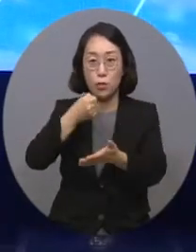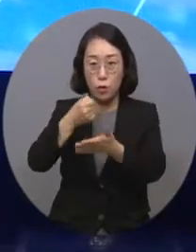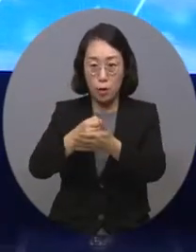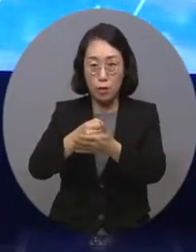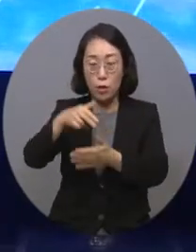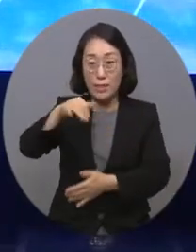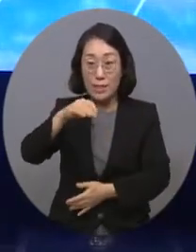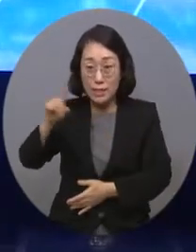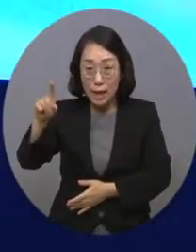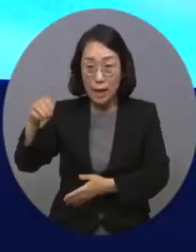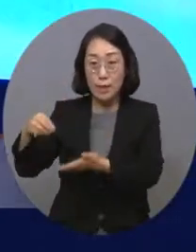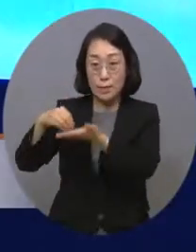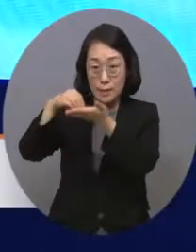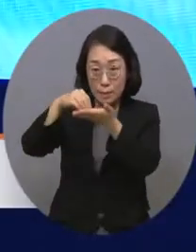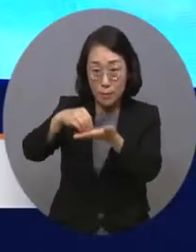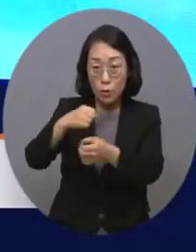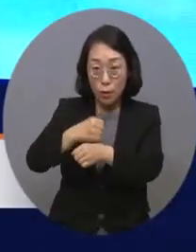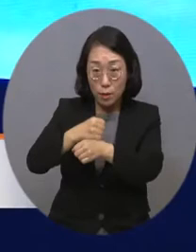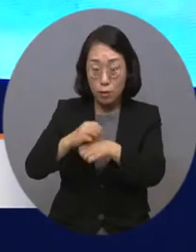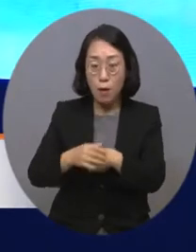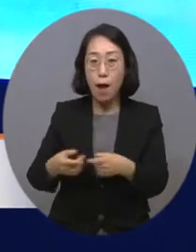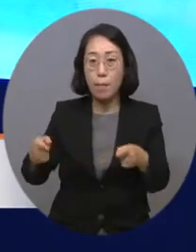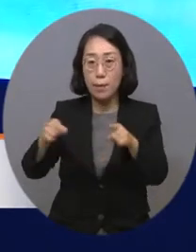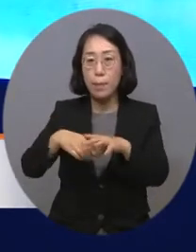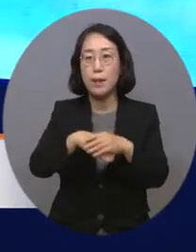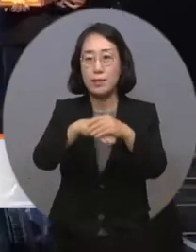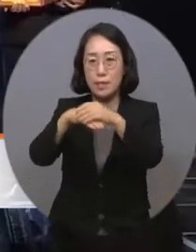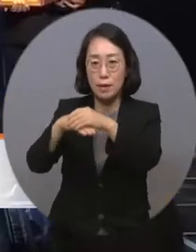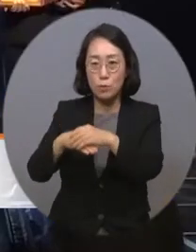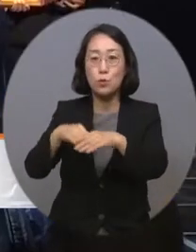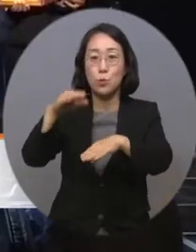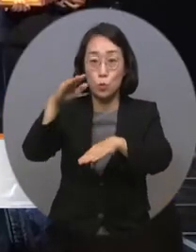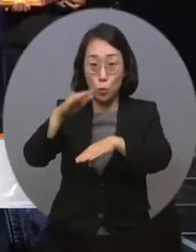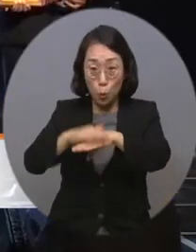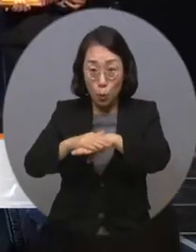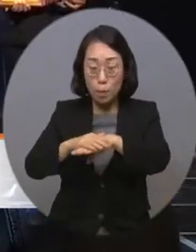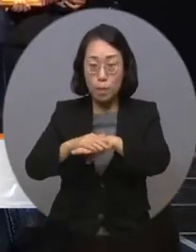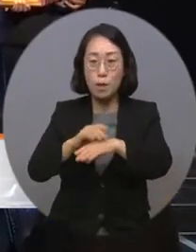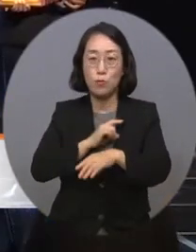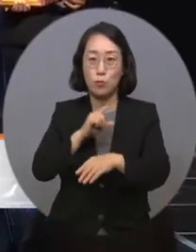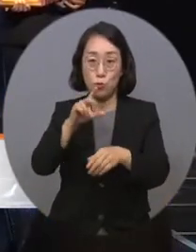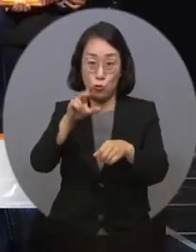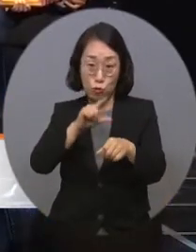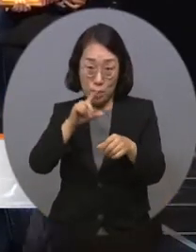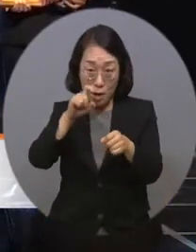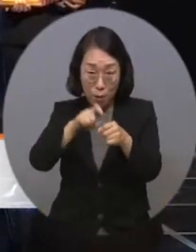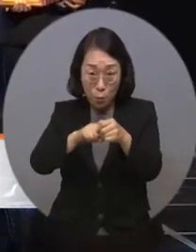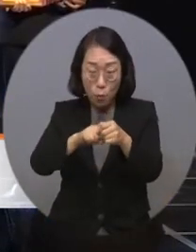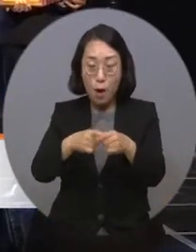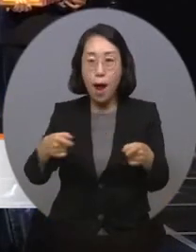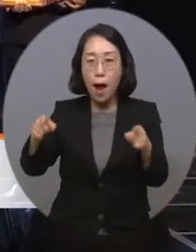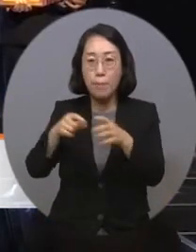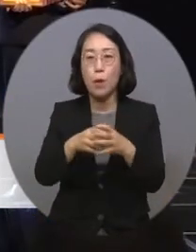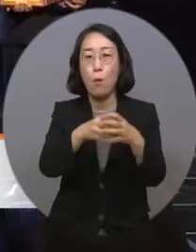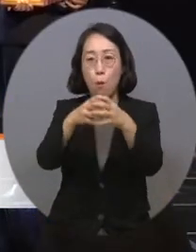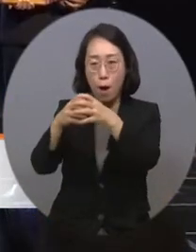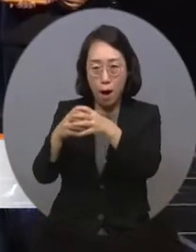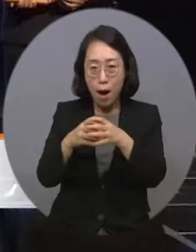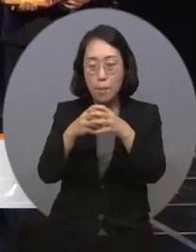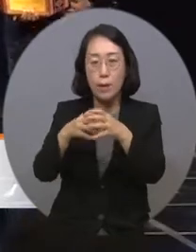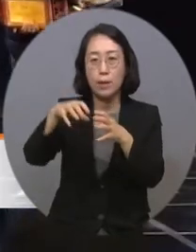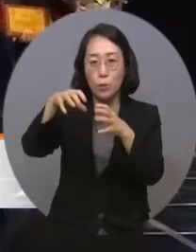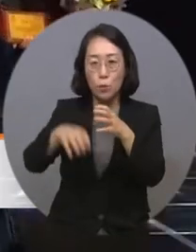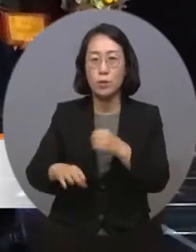참석한 이날 행사는 함께 맞잡은 손 이라는 주제로 도민 으로서의 자부심을 가지고 함께 화합할 수 있는 소통의 장이